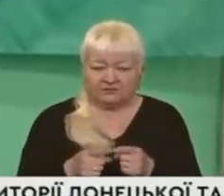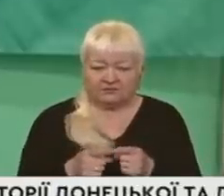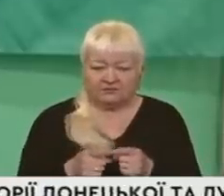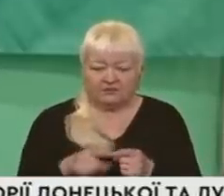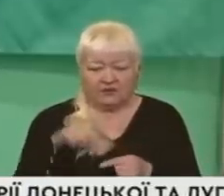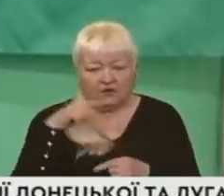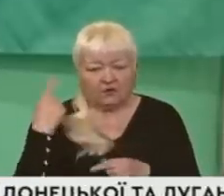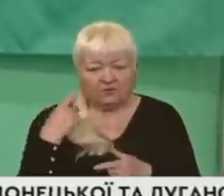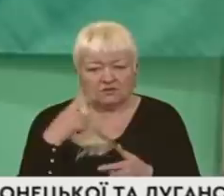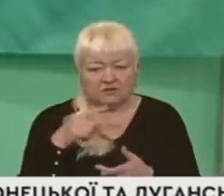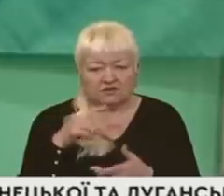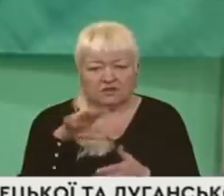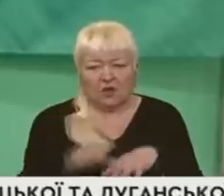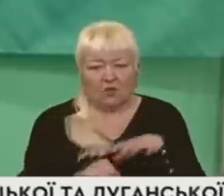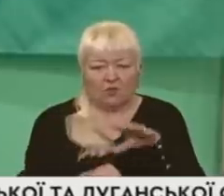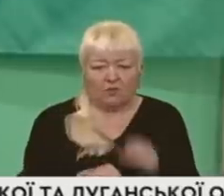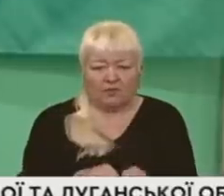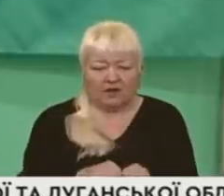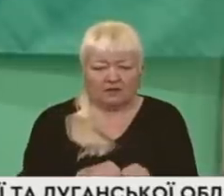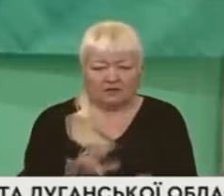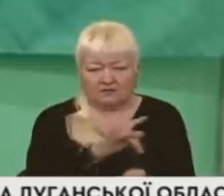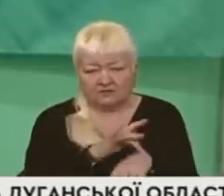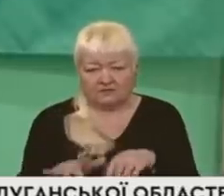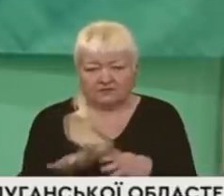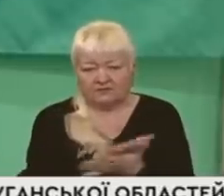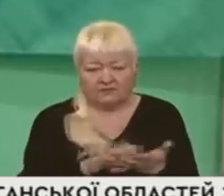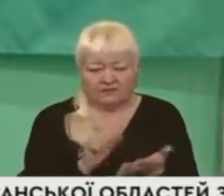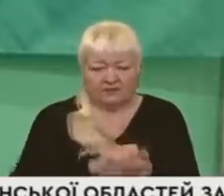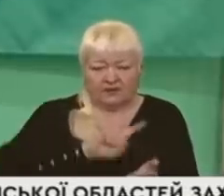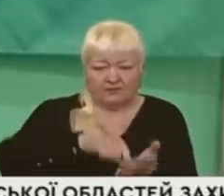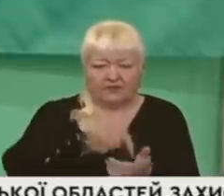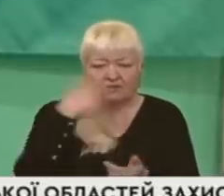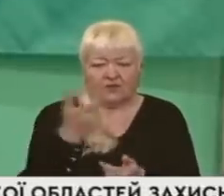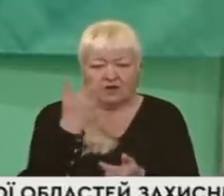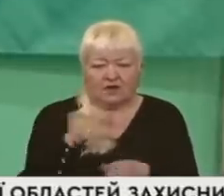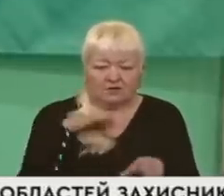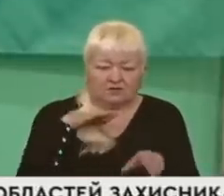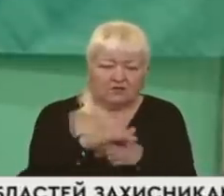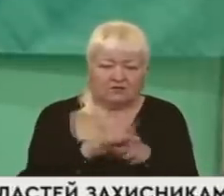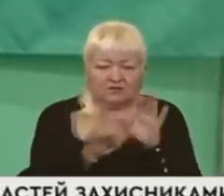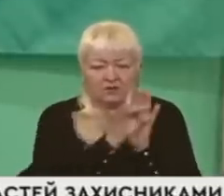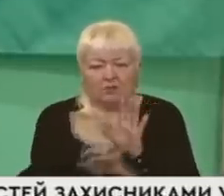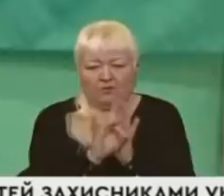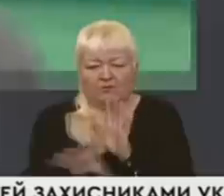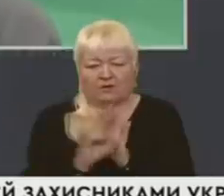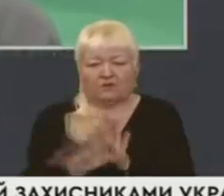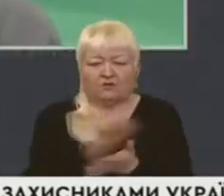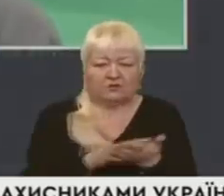российский оккупант тогда уничтожает город харьков долины бомбардирует